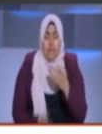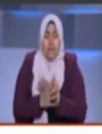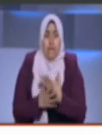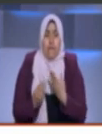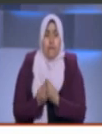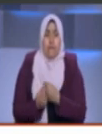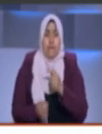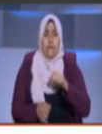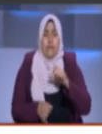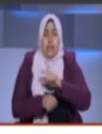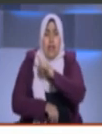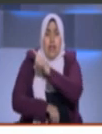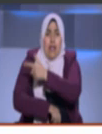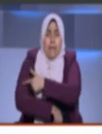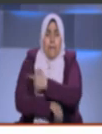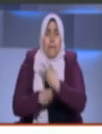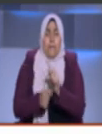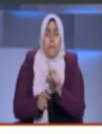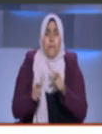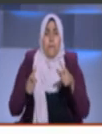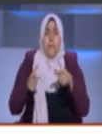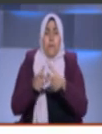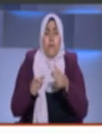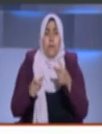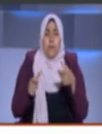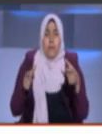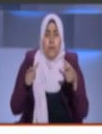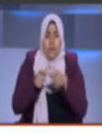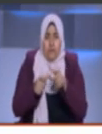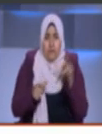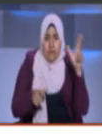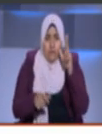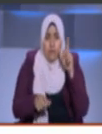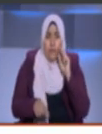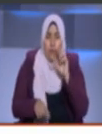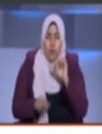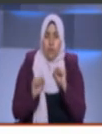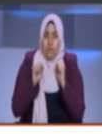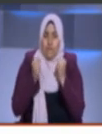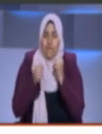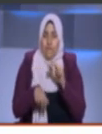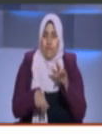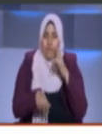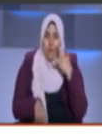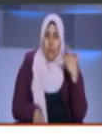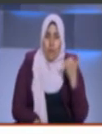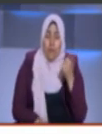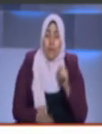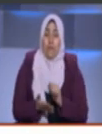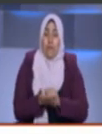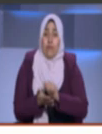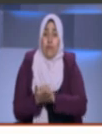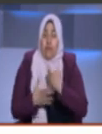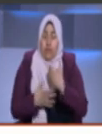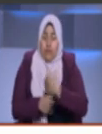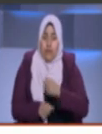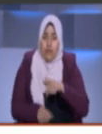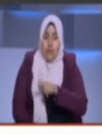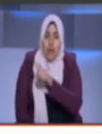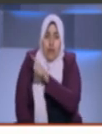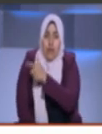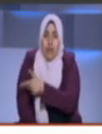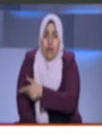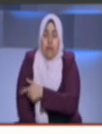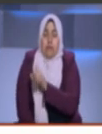في مؤتمر صحفي اتعمل النهارده الصبح، ان هو يحذر ويقول الاجراءات الاحترازيه في المانيا